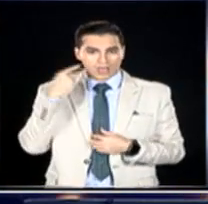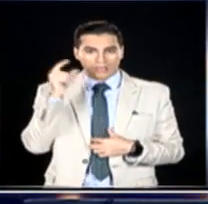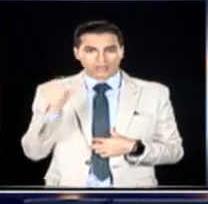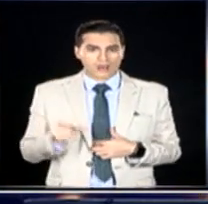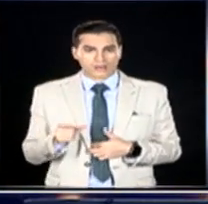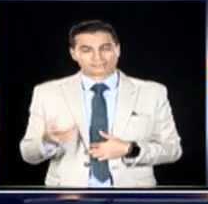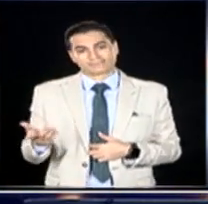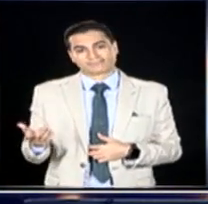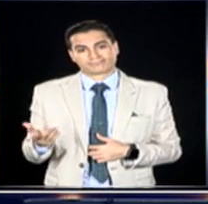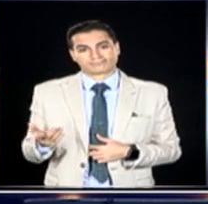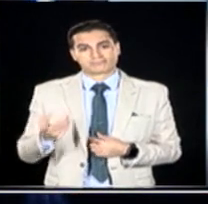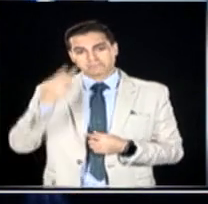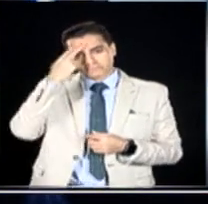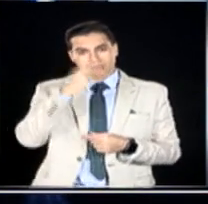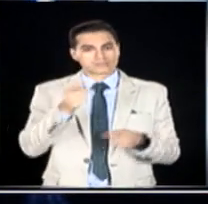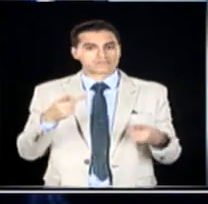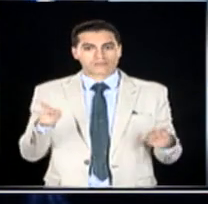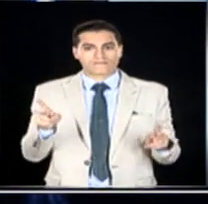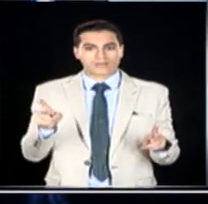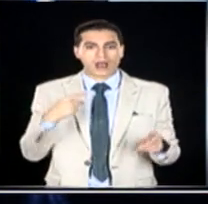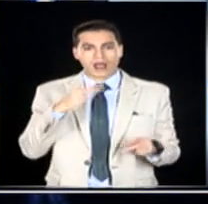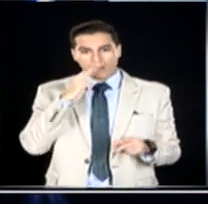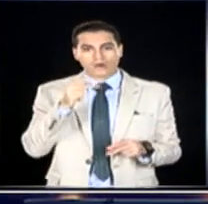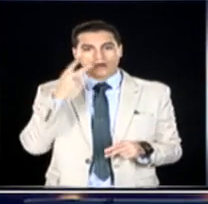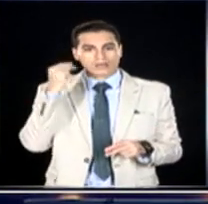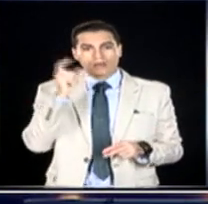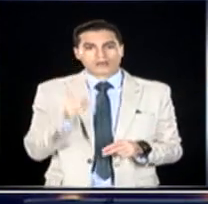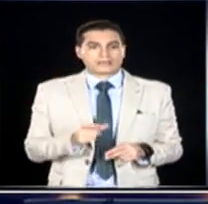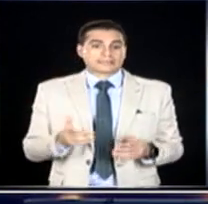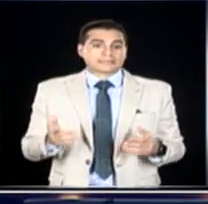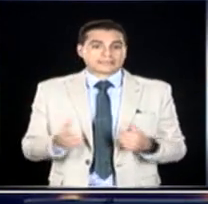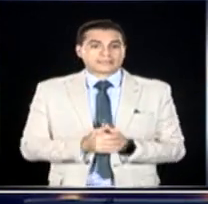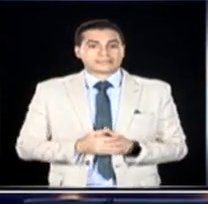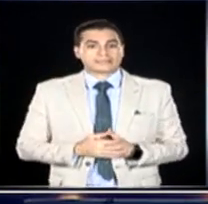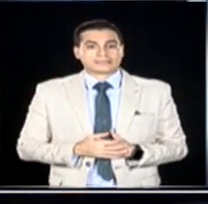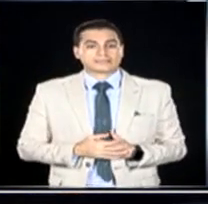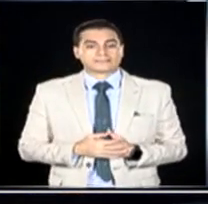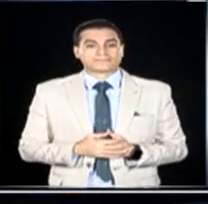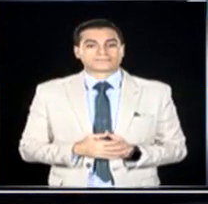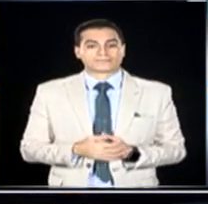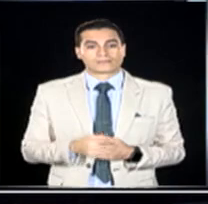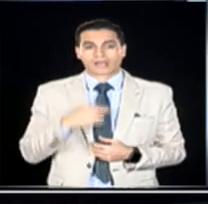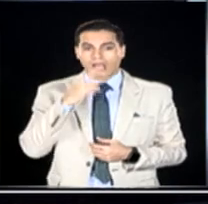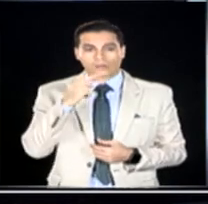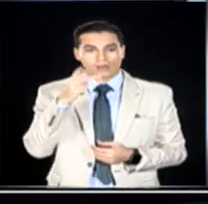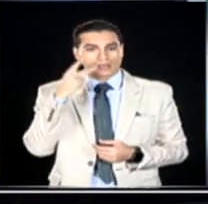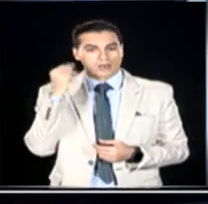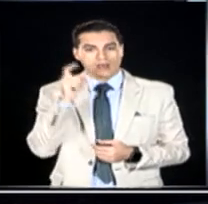يا رب. مين موافق؟ انا كنت اقول ايطاليا برضه. كنت هتقول ايطاليا. كنت هقول ايطاليا. كنت هتقول